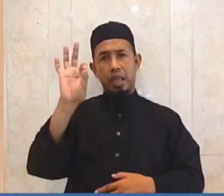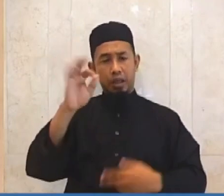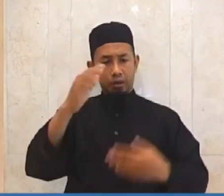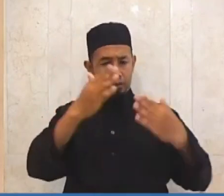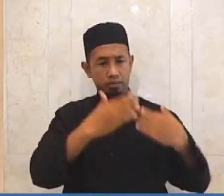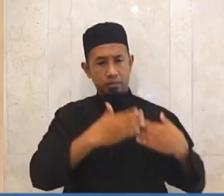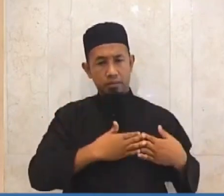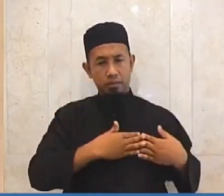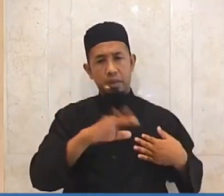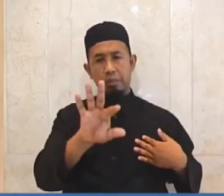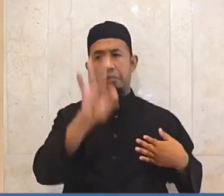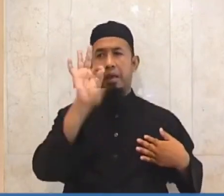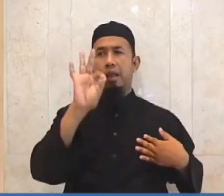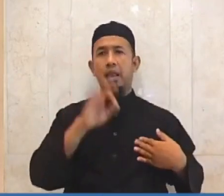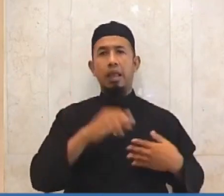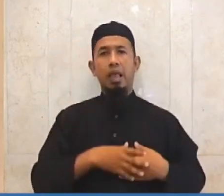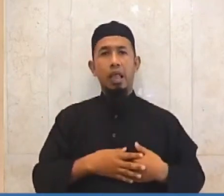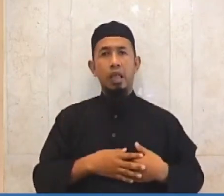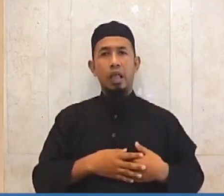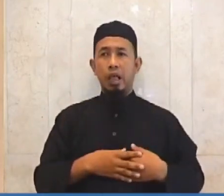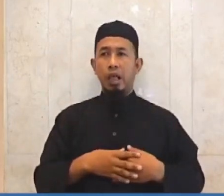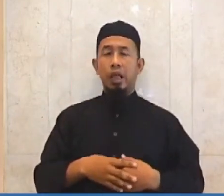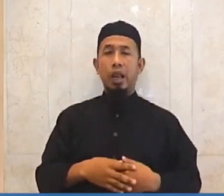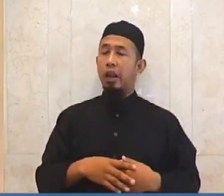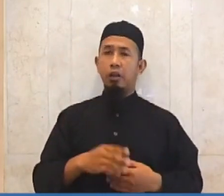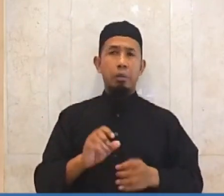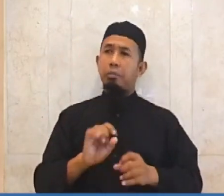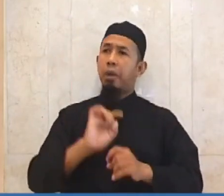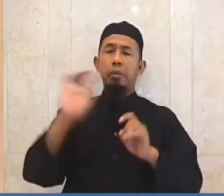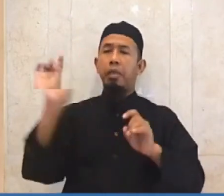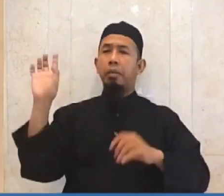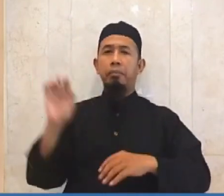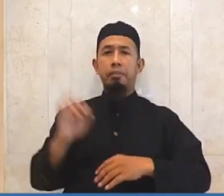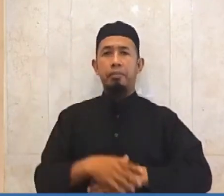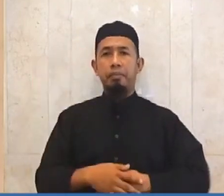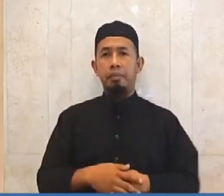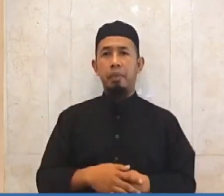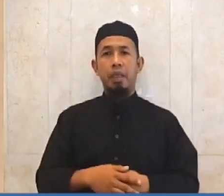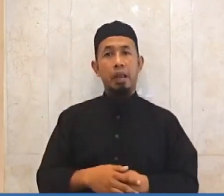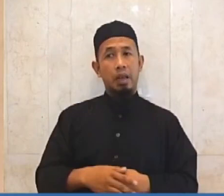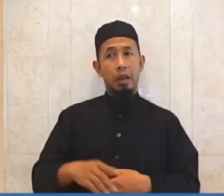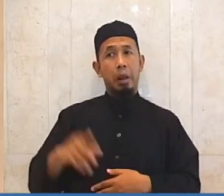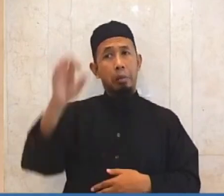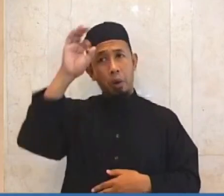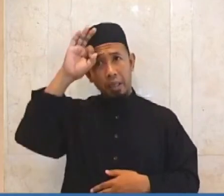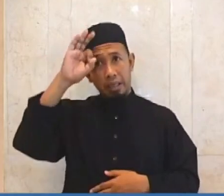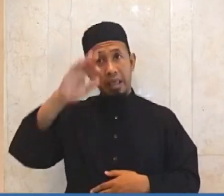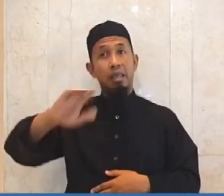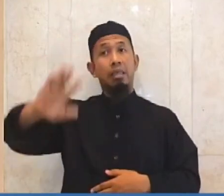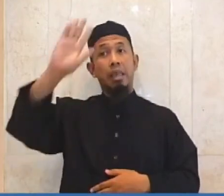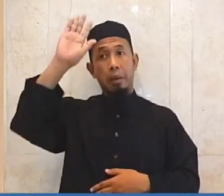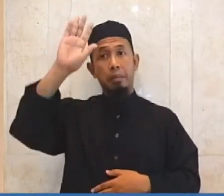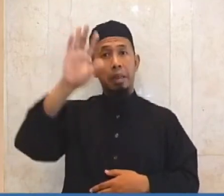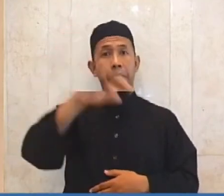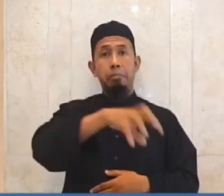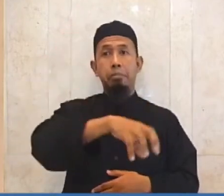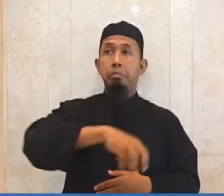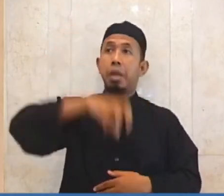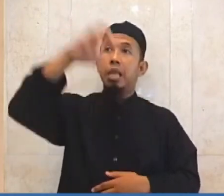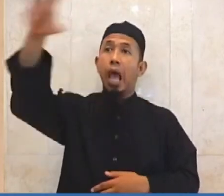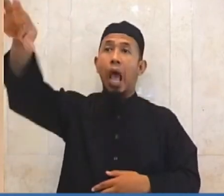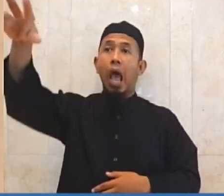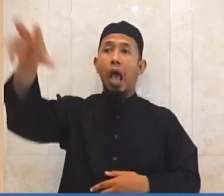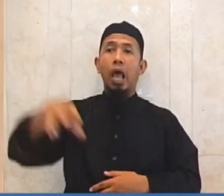pilihan dari segi mental dan lain sebagainya dan mereka juga siap ditempatkan di mana saja Kapan